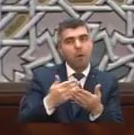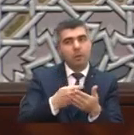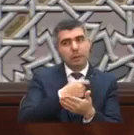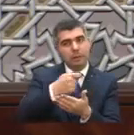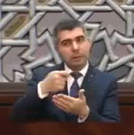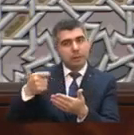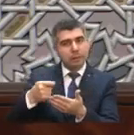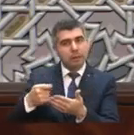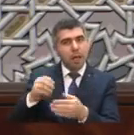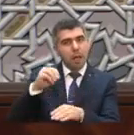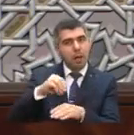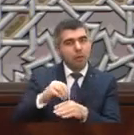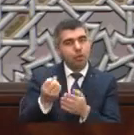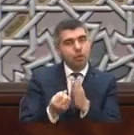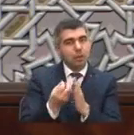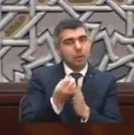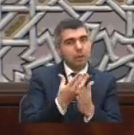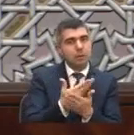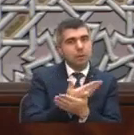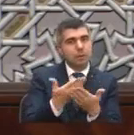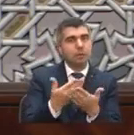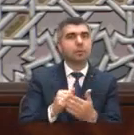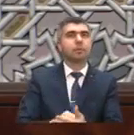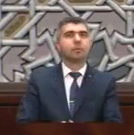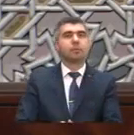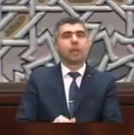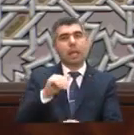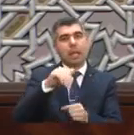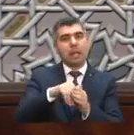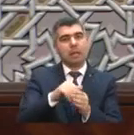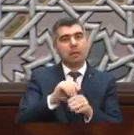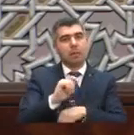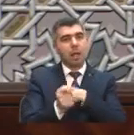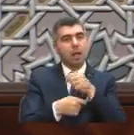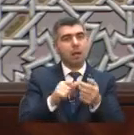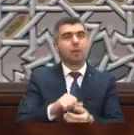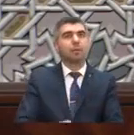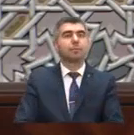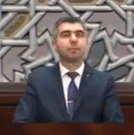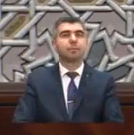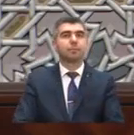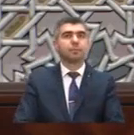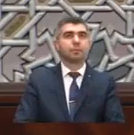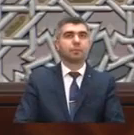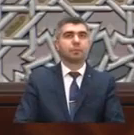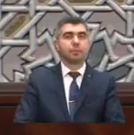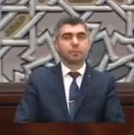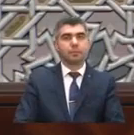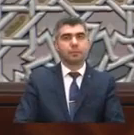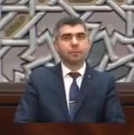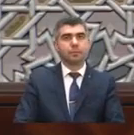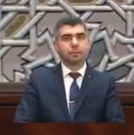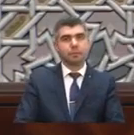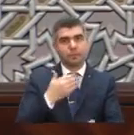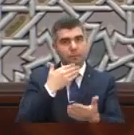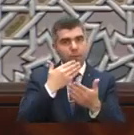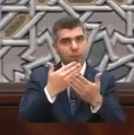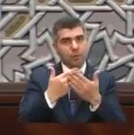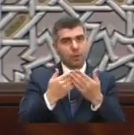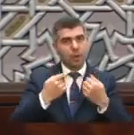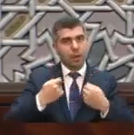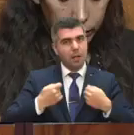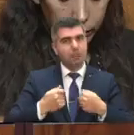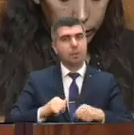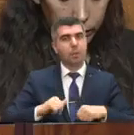المحترمين من الفريق الحركي، فليتفضل السيده النائبه. تفضلي. شكرا سيد الرئيس.